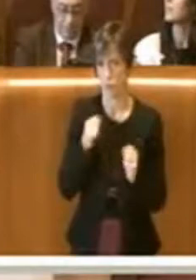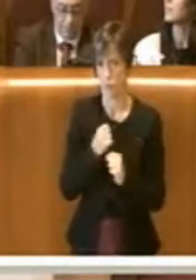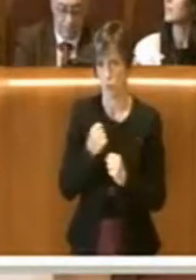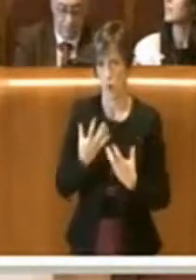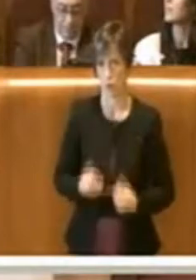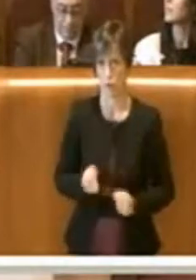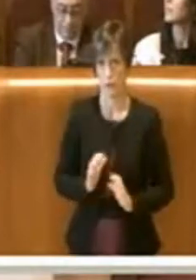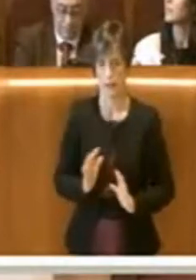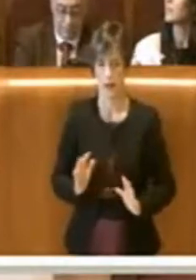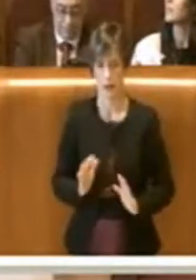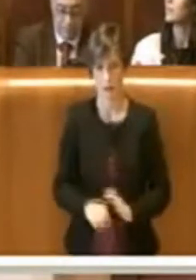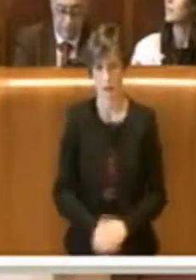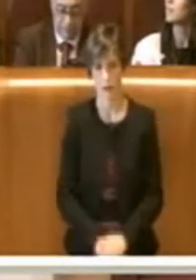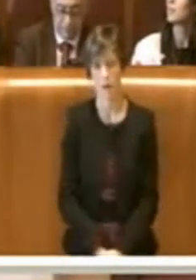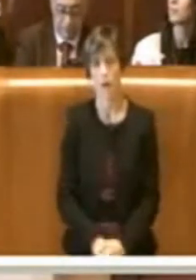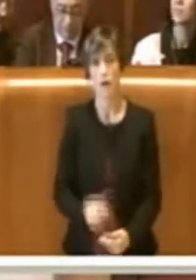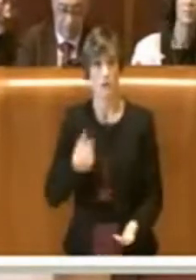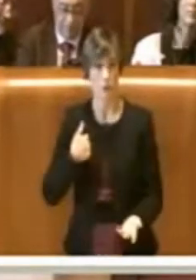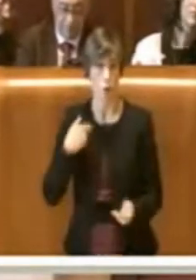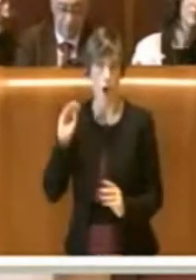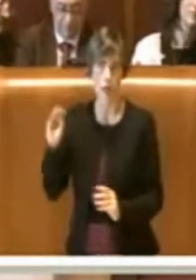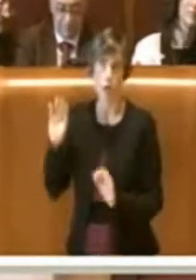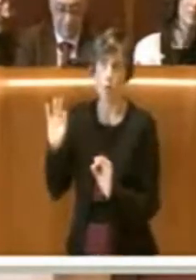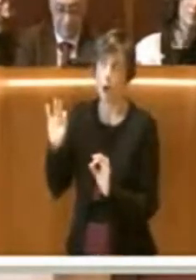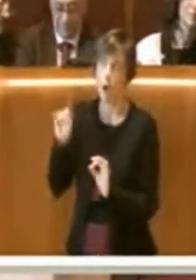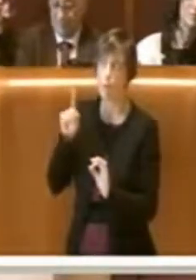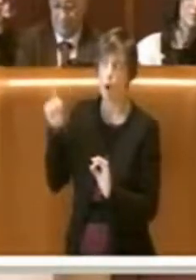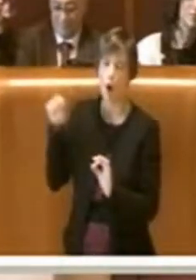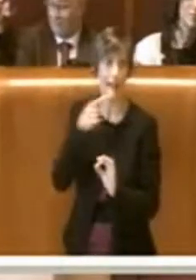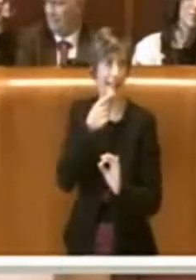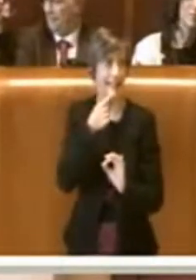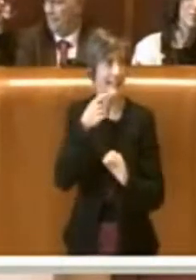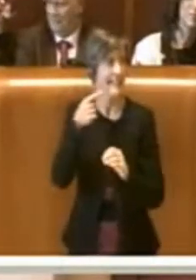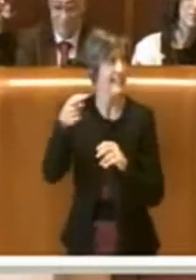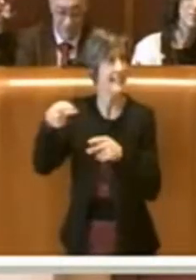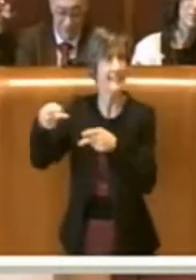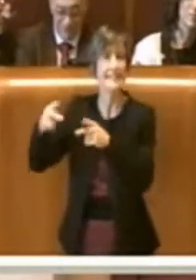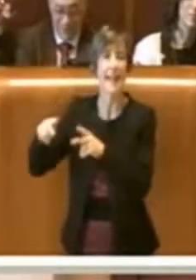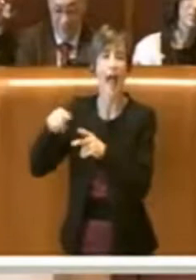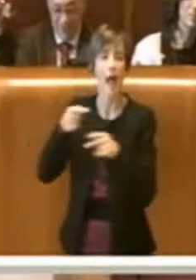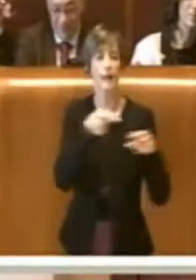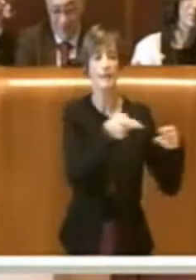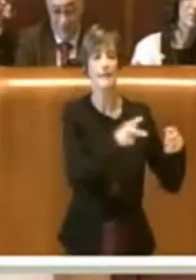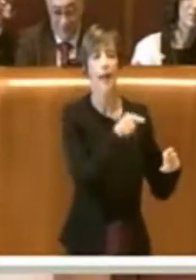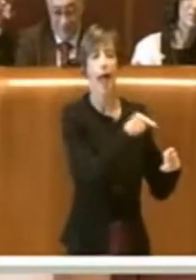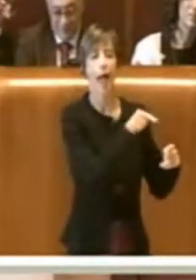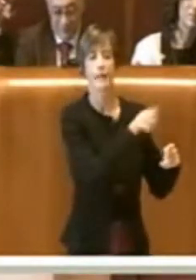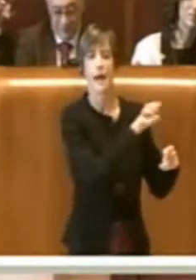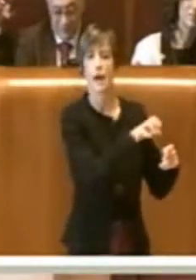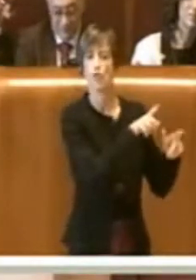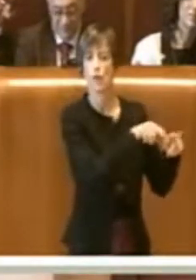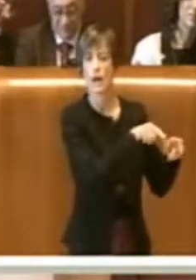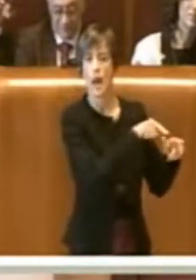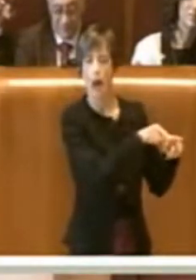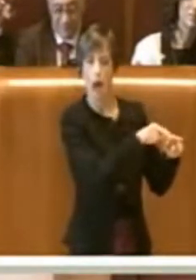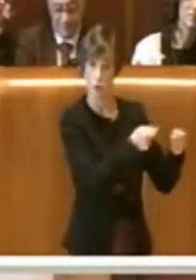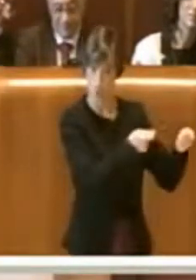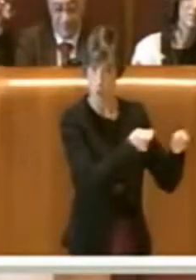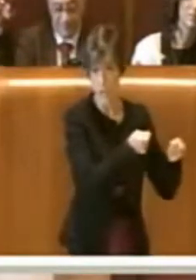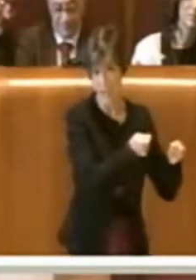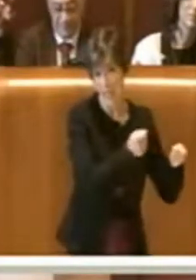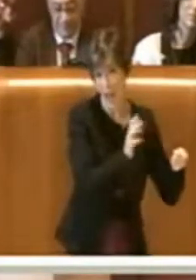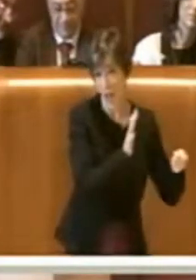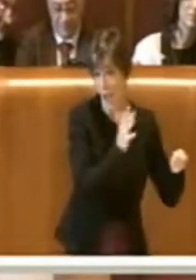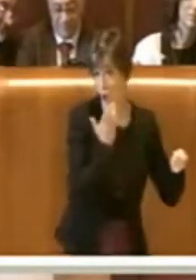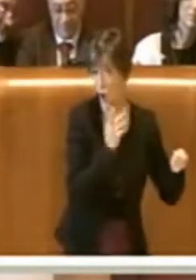chiedo ai signori seduti alla Regione Lazio, che se non erro è a guida PD,